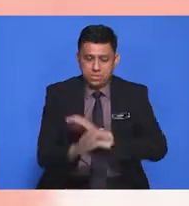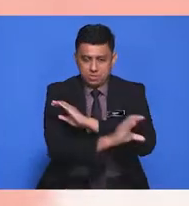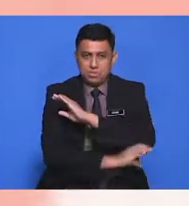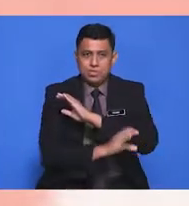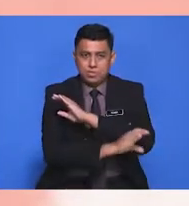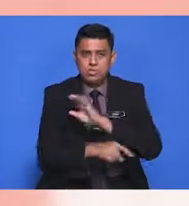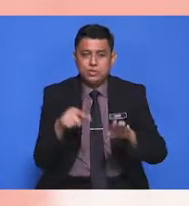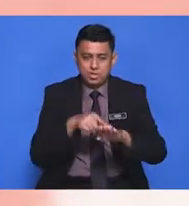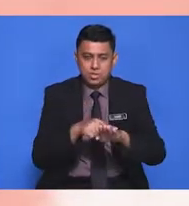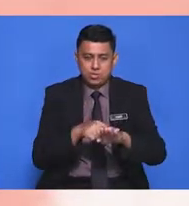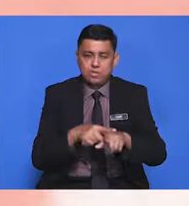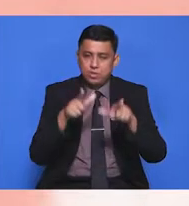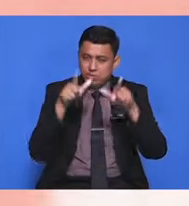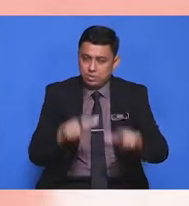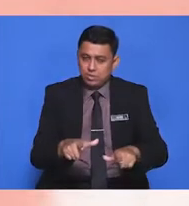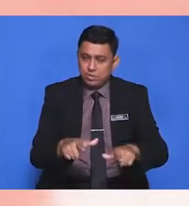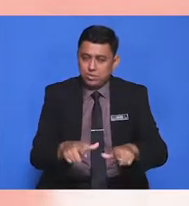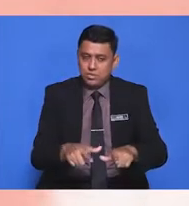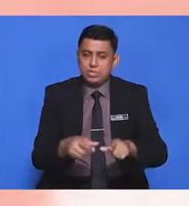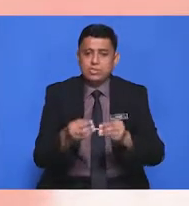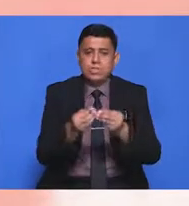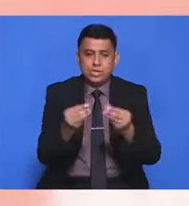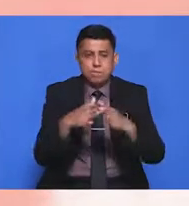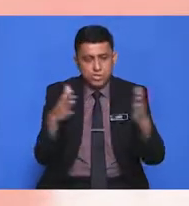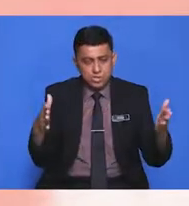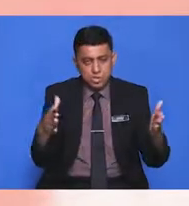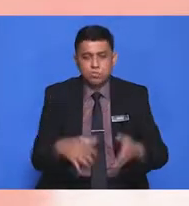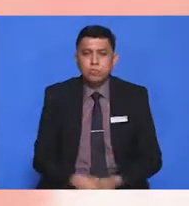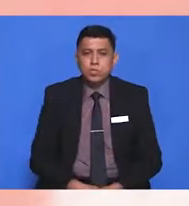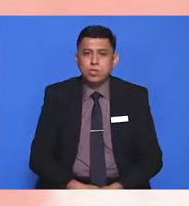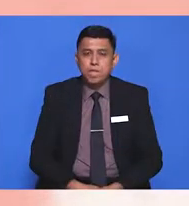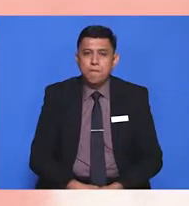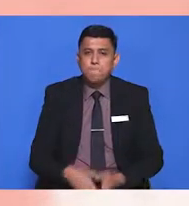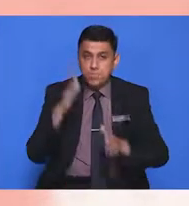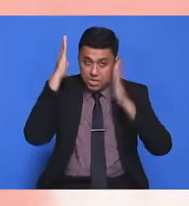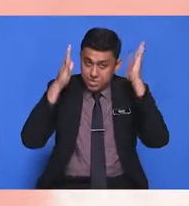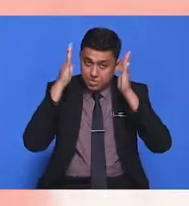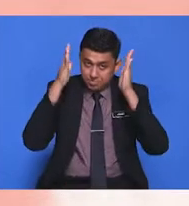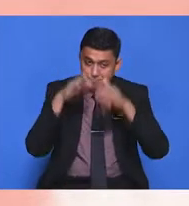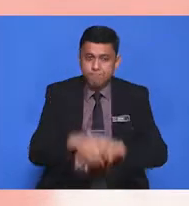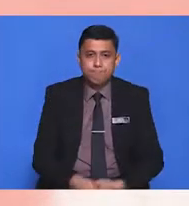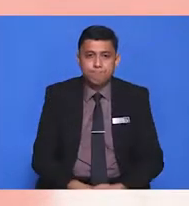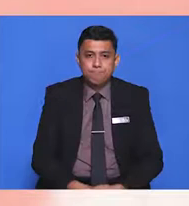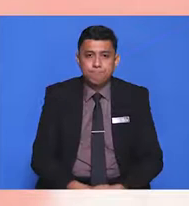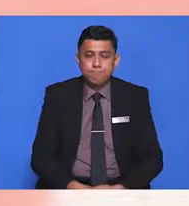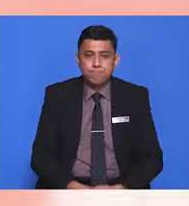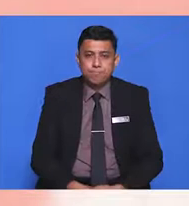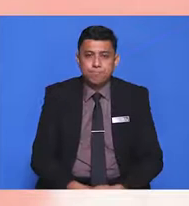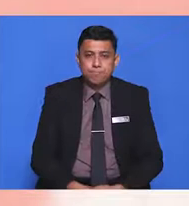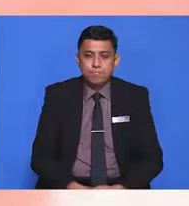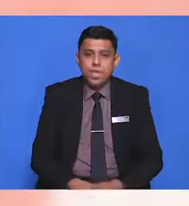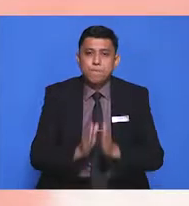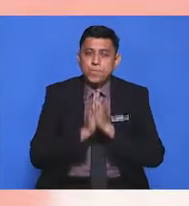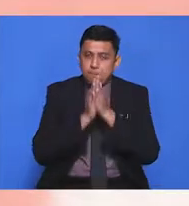Negara-negara yang terletak di kebenuan atau tanah besar Asia Tenggara ialah Semenanjung Malaysia, Myanmar atau nama lain